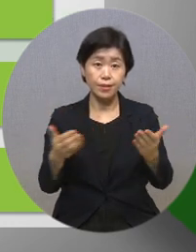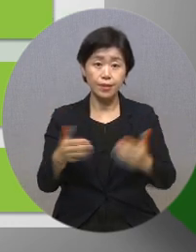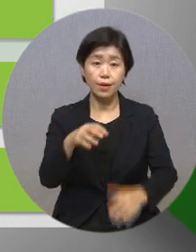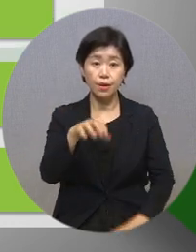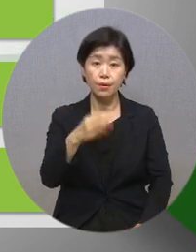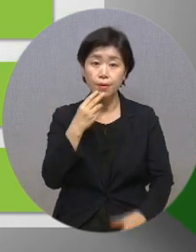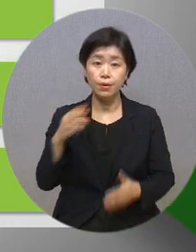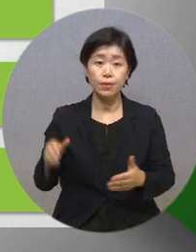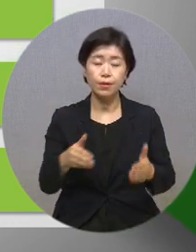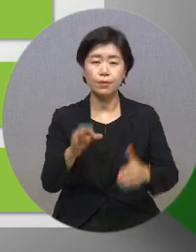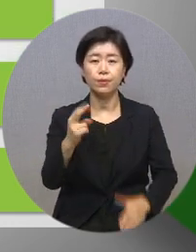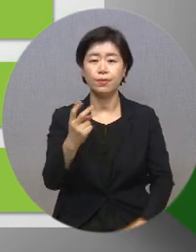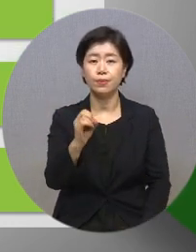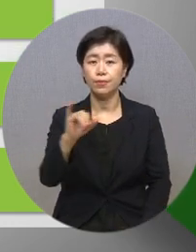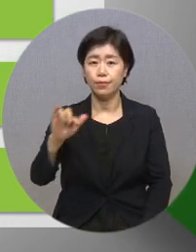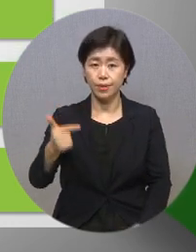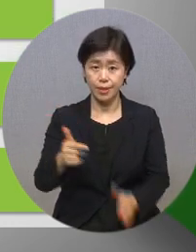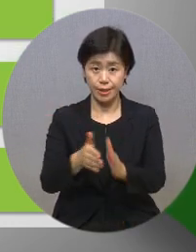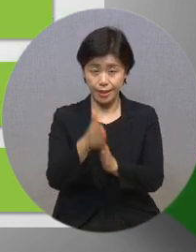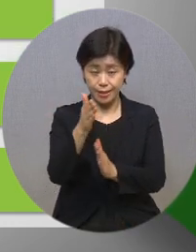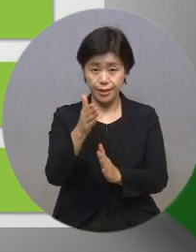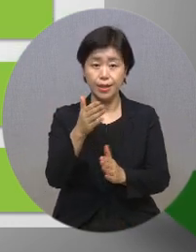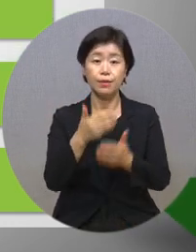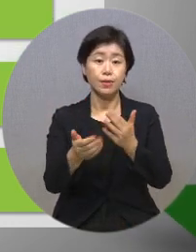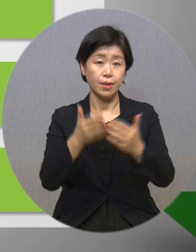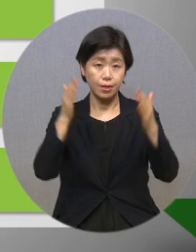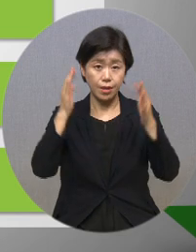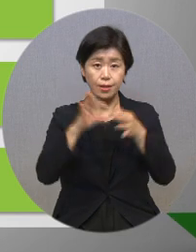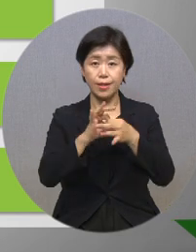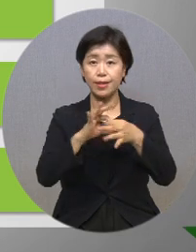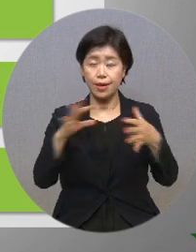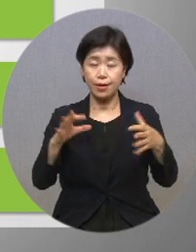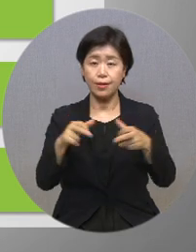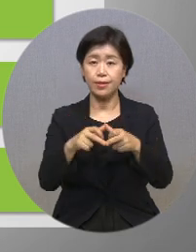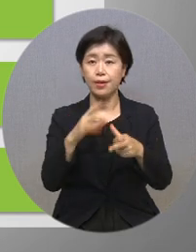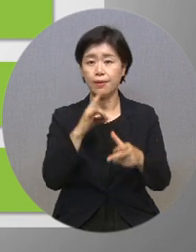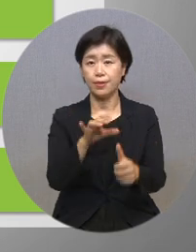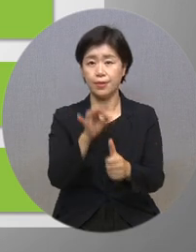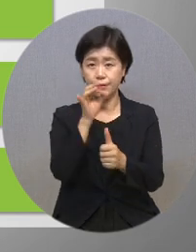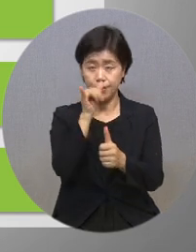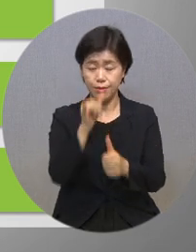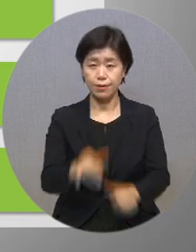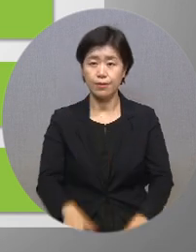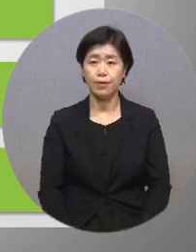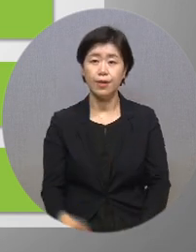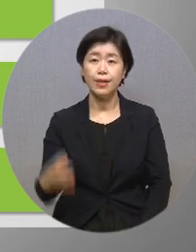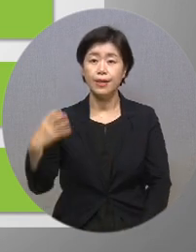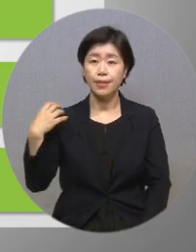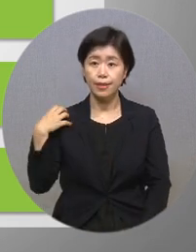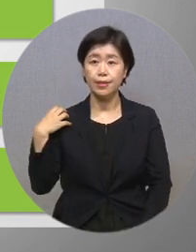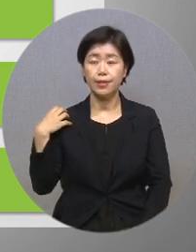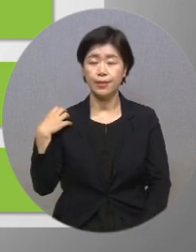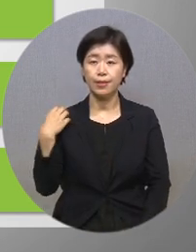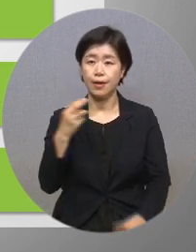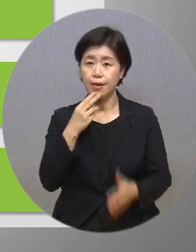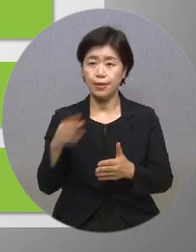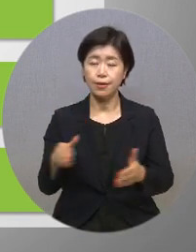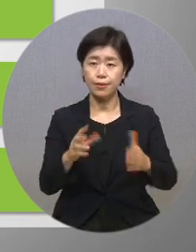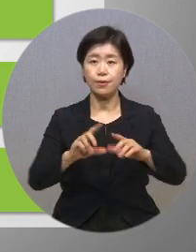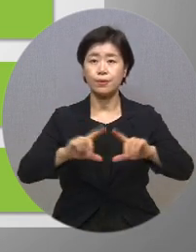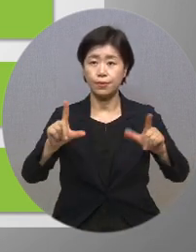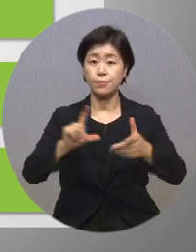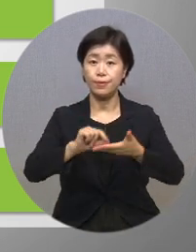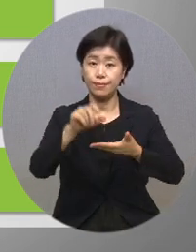경기도 용인시입니다. 경력과 학력은 무관하며 장애인만 채용합니다. 담당지사는 경기